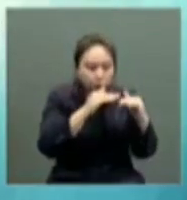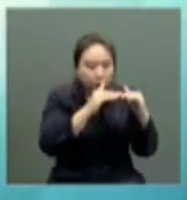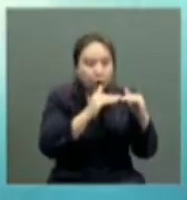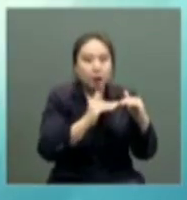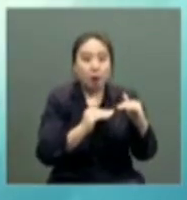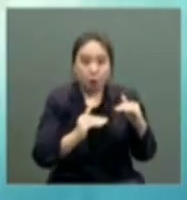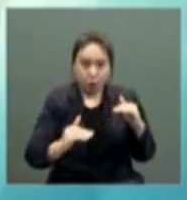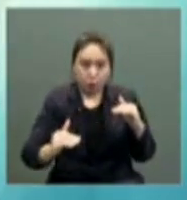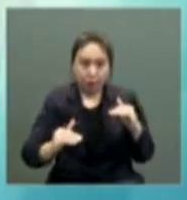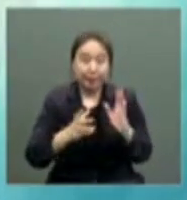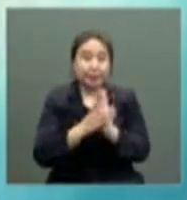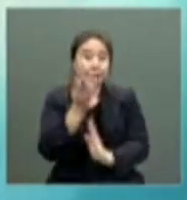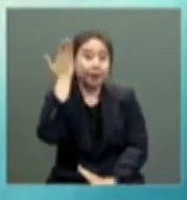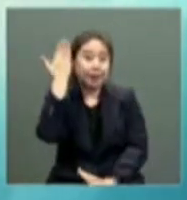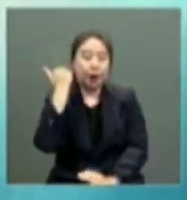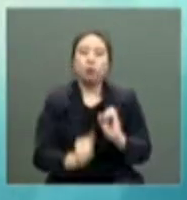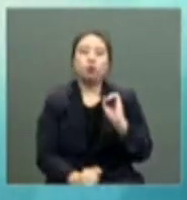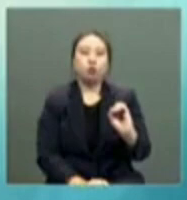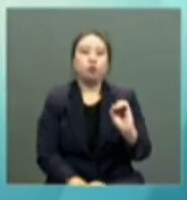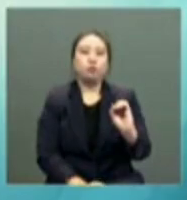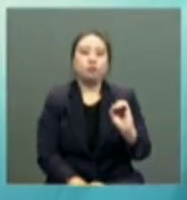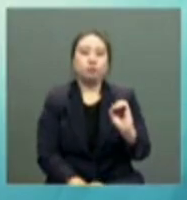ไล่ย้อนกลับไปนะครับเธอก็จะเห็นว่ากลุ่มก้อนของทางด้านคนที่อยู่ในสนามมวยที่เรามองดูว่าเขาเป็นกลุ่มกรที่มีการติดเชื้ออยู่ในกรุงเทพฯก็ลดลงฮะในสัปดาห์ที่ผ่านมาเป็น0